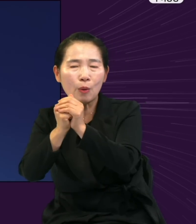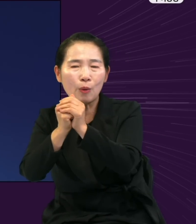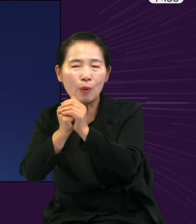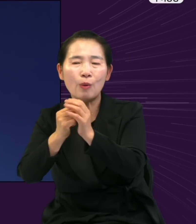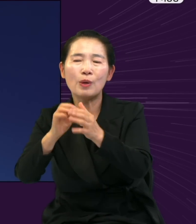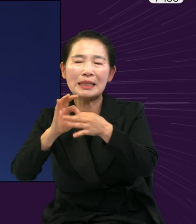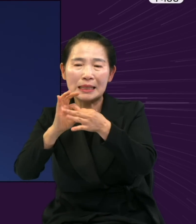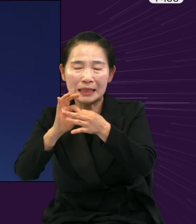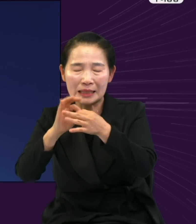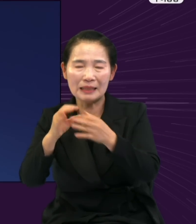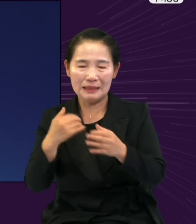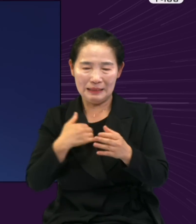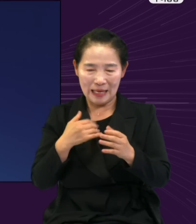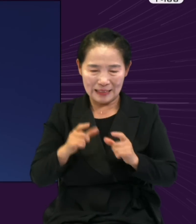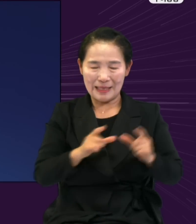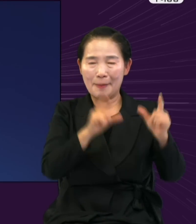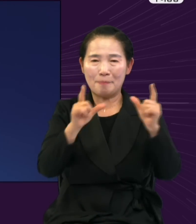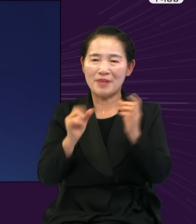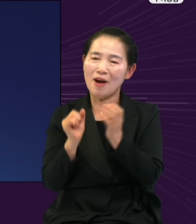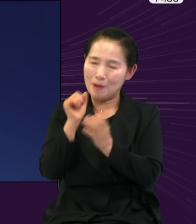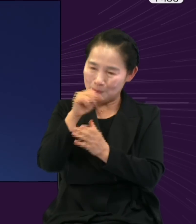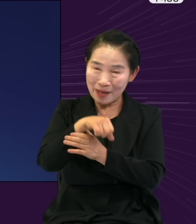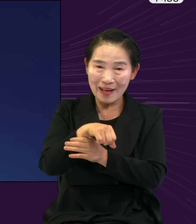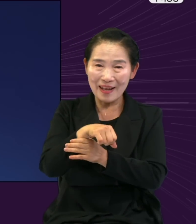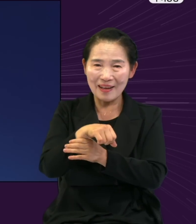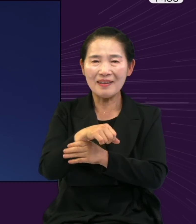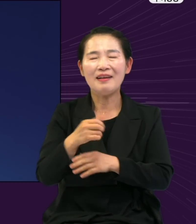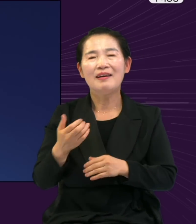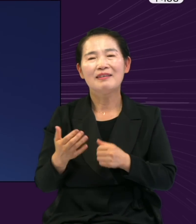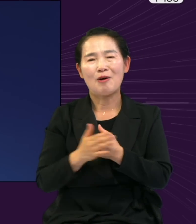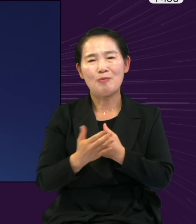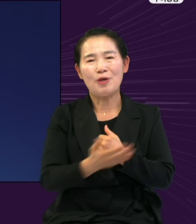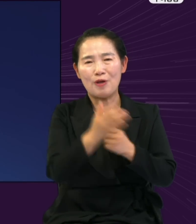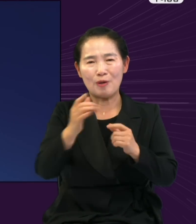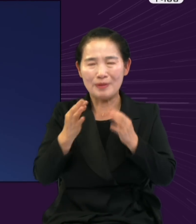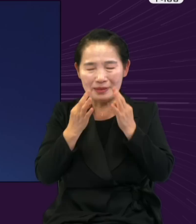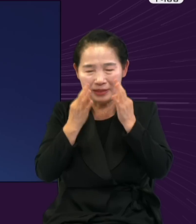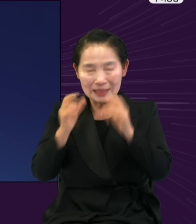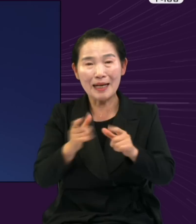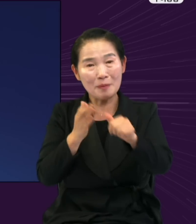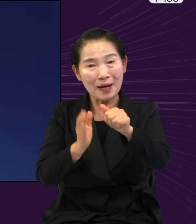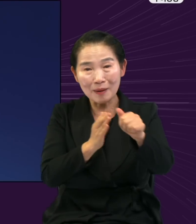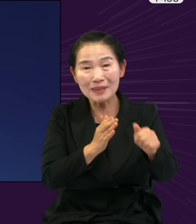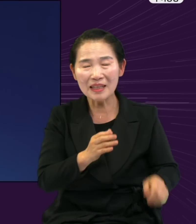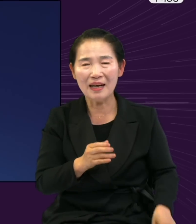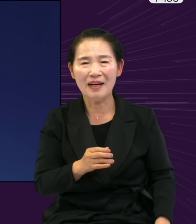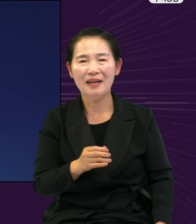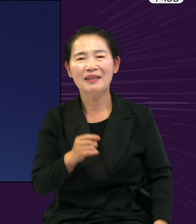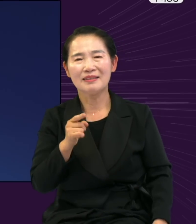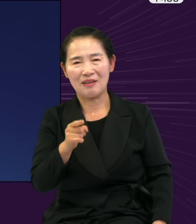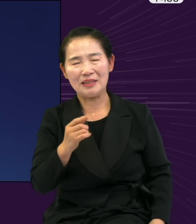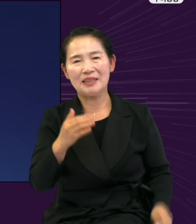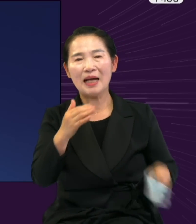여러분의 삶도 최선을 다해 살아내 주시기 바랍니다. 그것이 하나님이 기뻐하시는, 하나님께